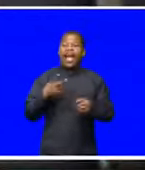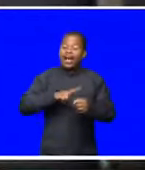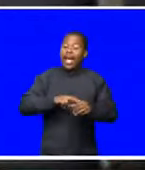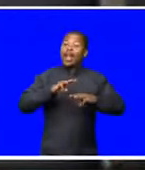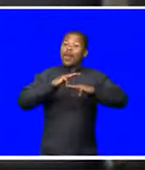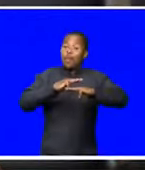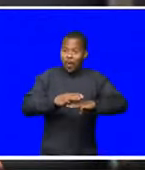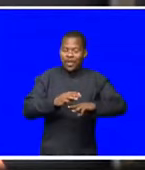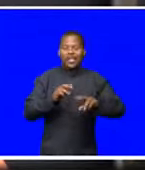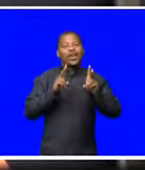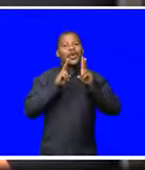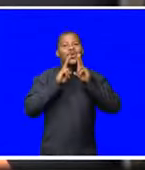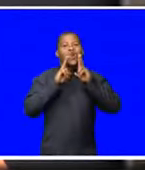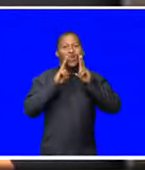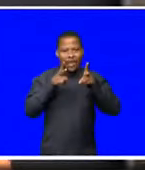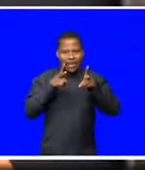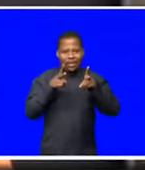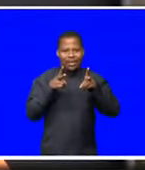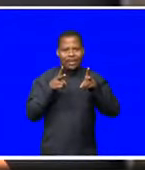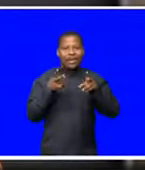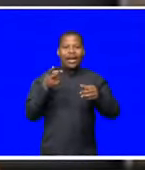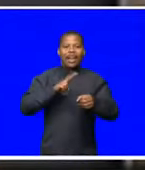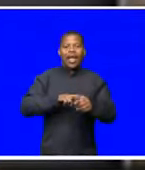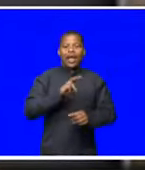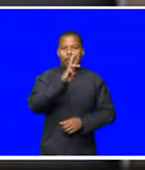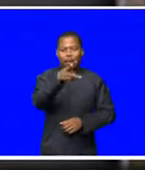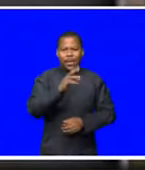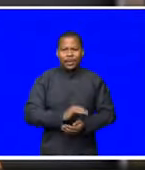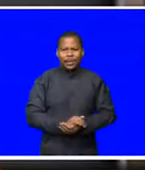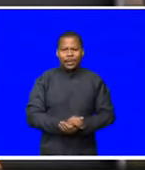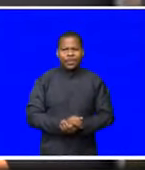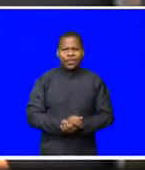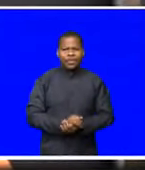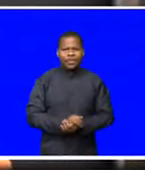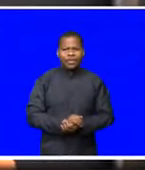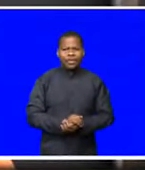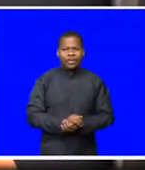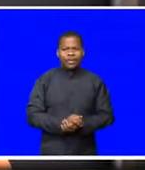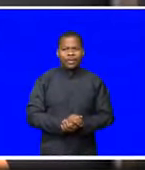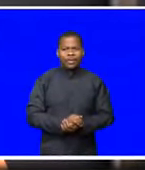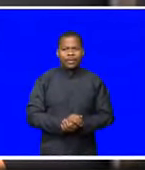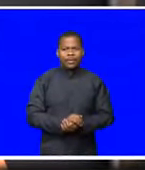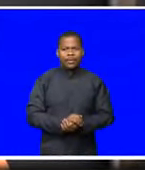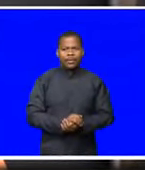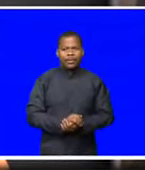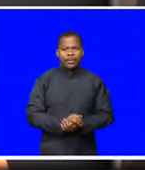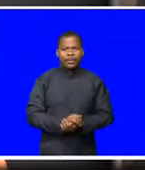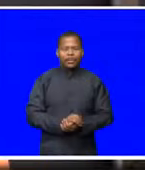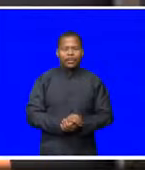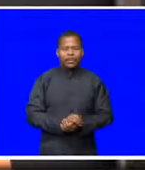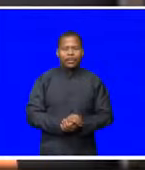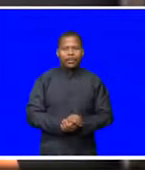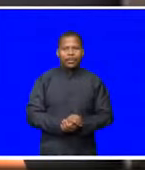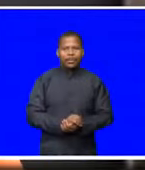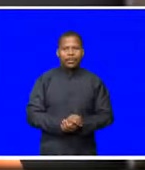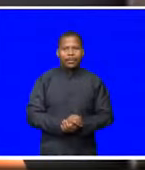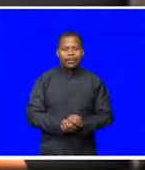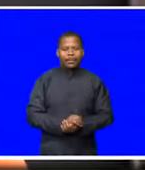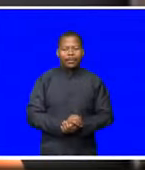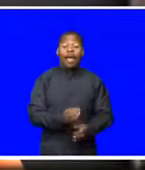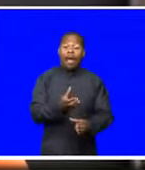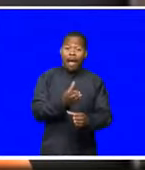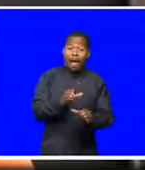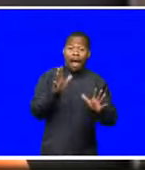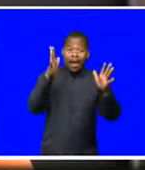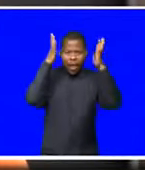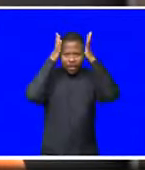sitawuvakasha. Into engiyibonile ukuthi akuno nix obtoti or a crime, something like that. So we enjoyed, you